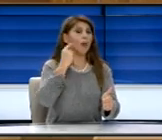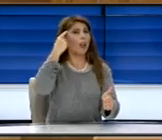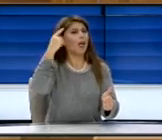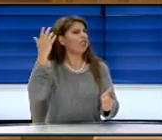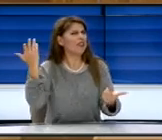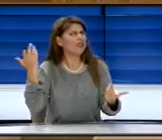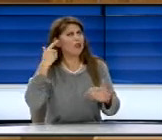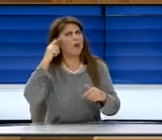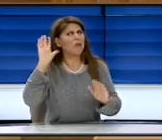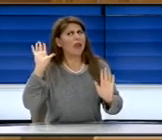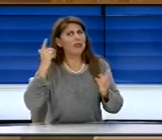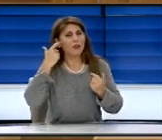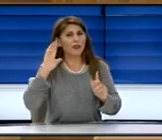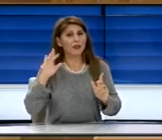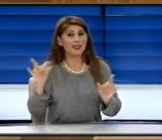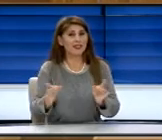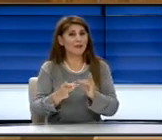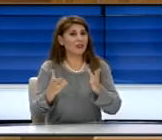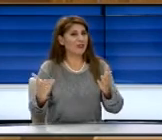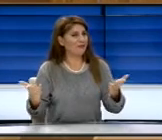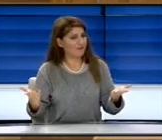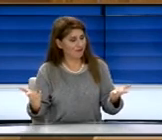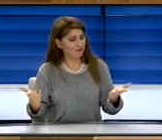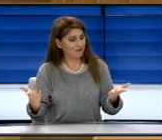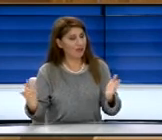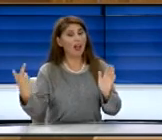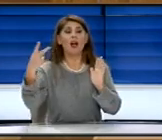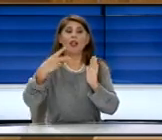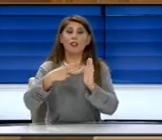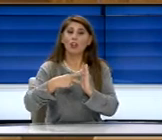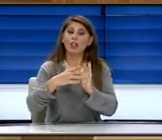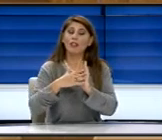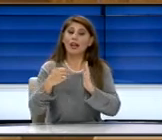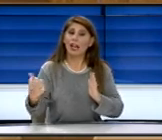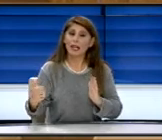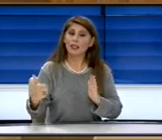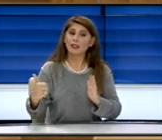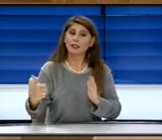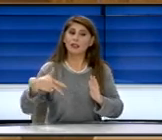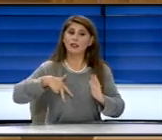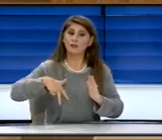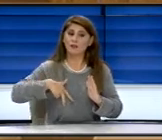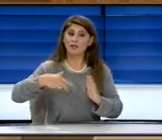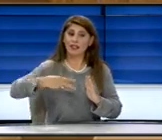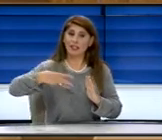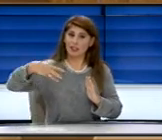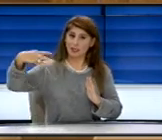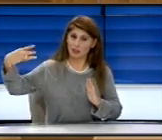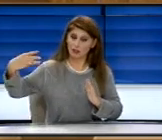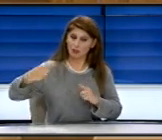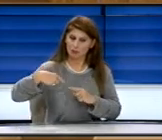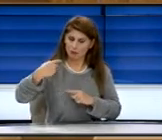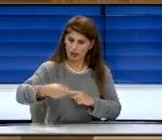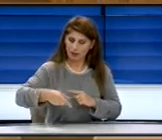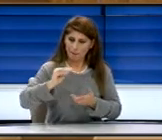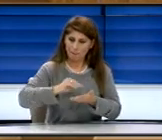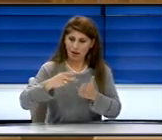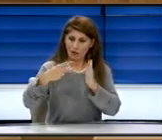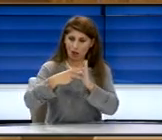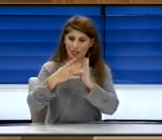Κοιτάξτε ορισμένες συμπτώσεις. Από το 2016 επί ΣΥΡΙΖΑ και σε συνέχεια από το 2019 επί